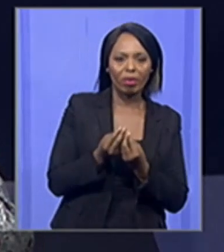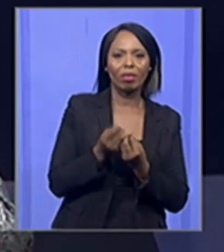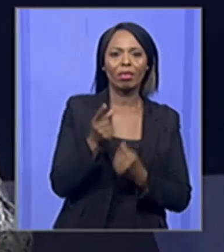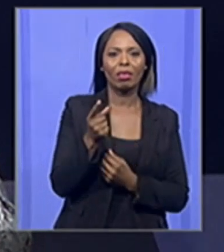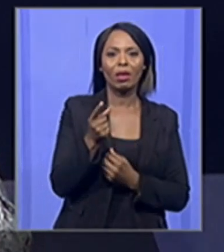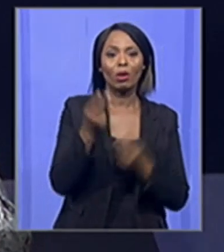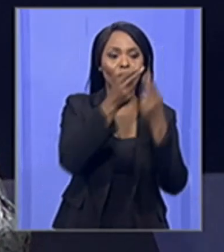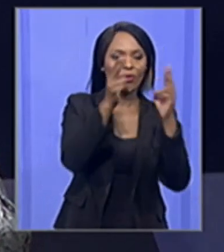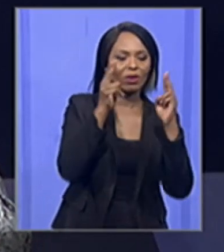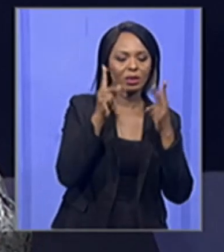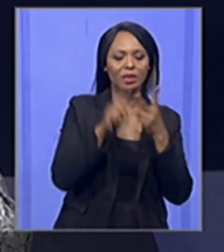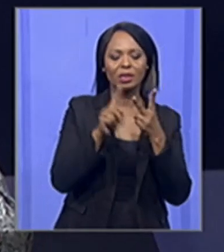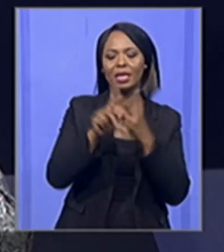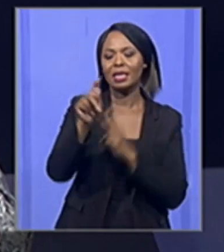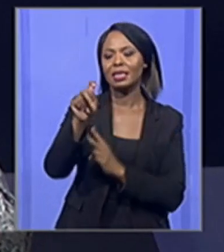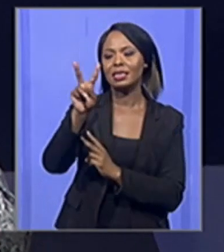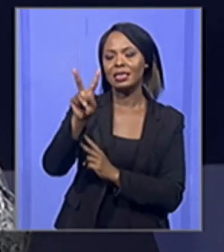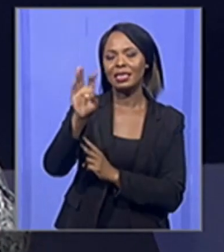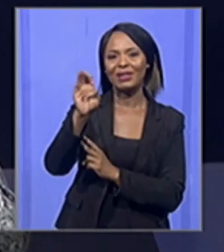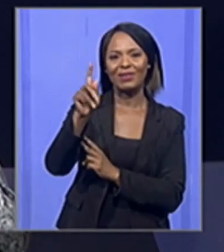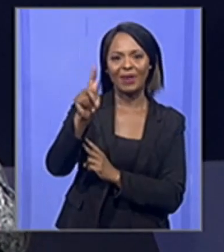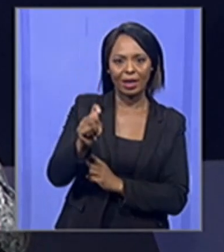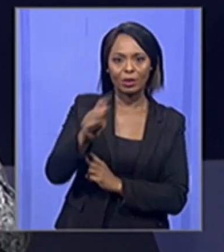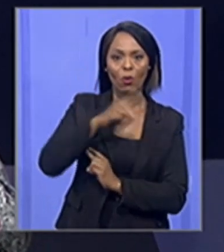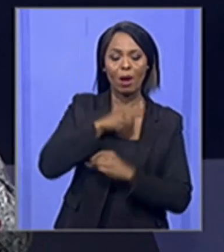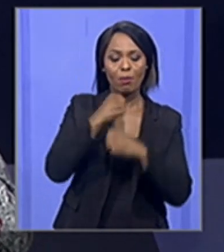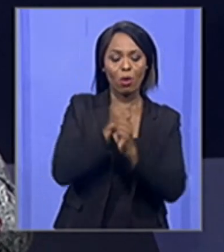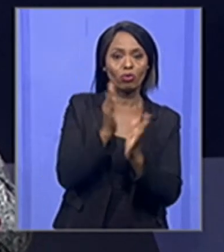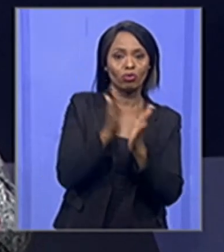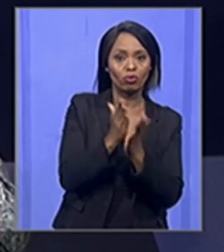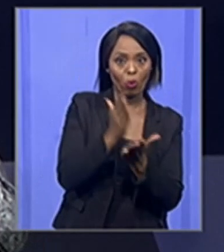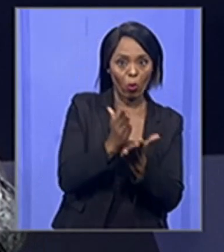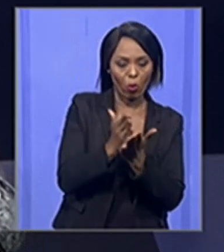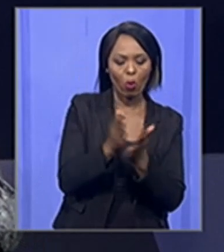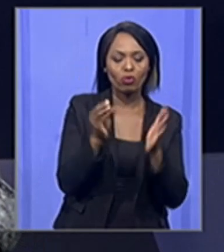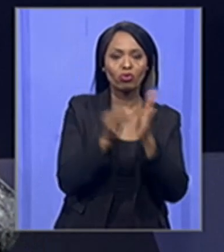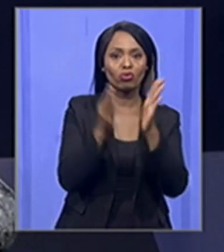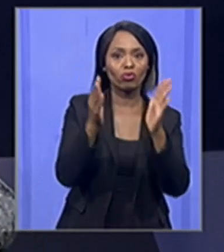college gore re netefatše gore ge di-studente di fitlha